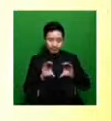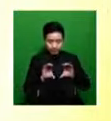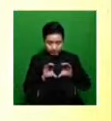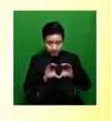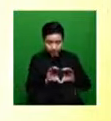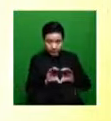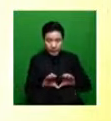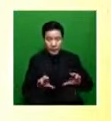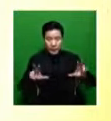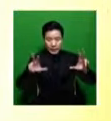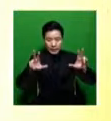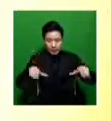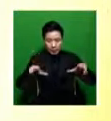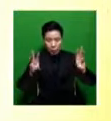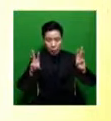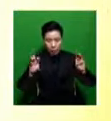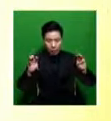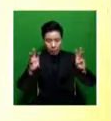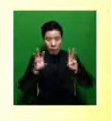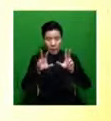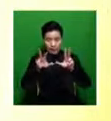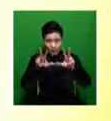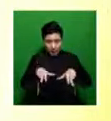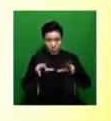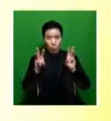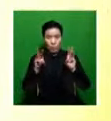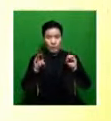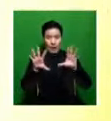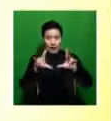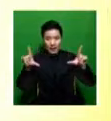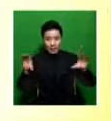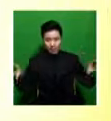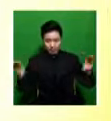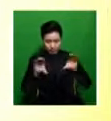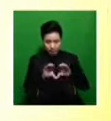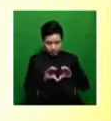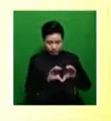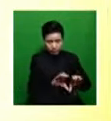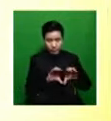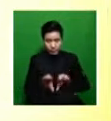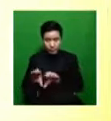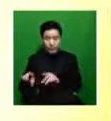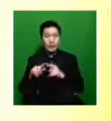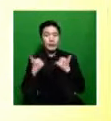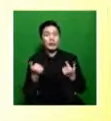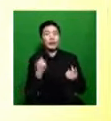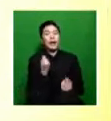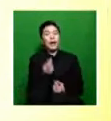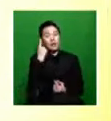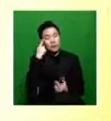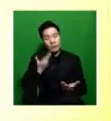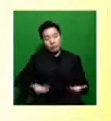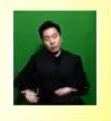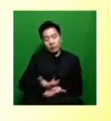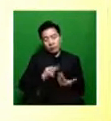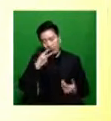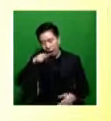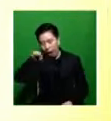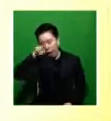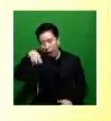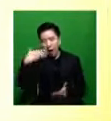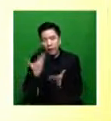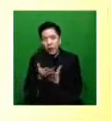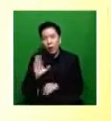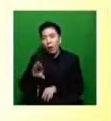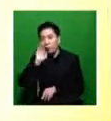ละ 3,065 ล้านบาทแล้วก็ครม.จึงมอบหมายให้สำนักงบและกทม.ได้ร่วมกันพิจารณาจัดหาแหล่งเงินเพื่อสนับสนุน